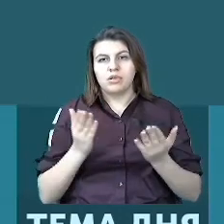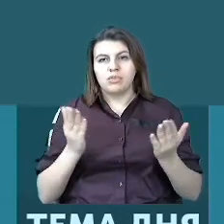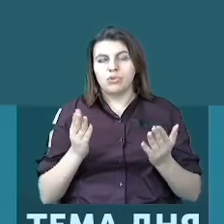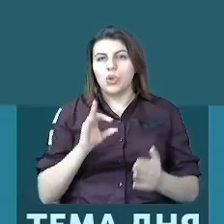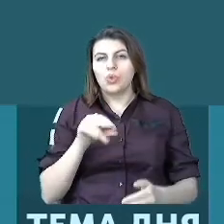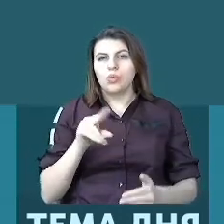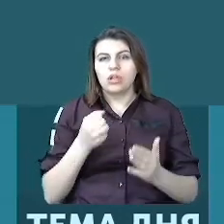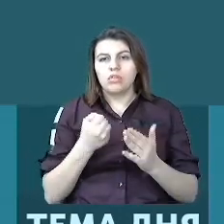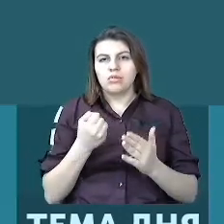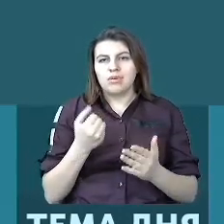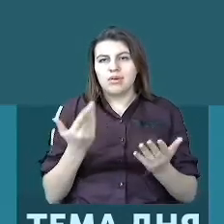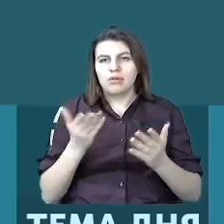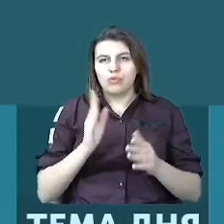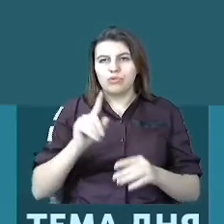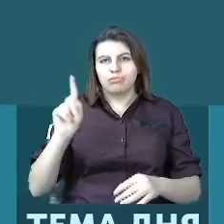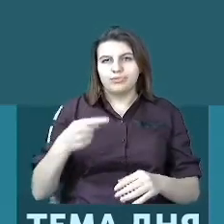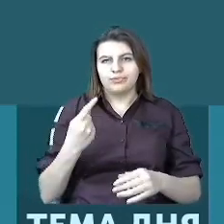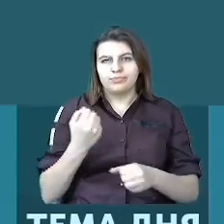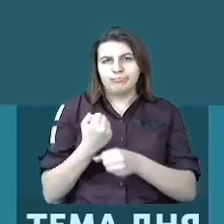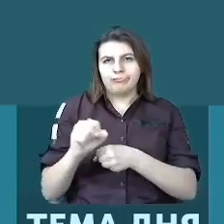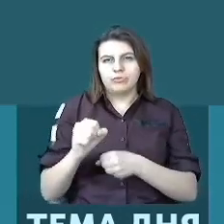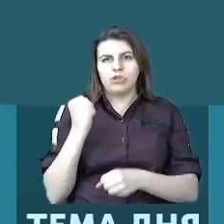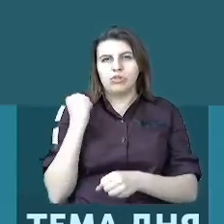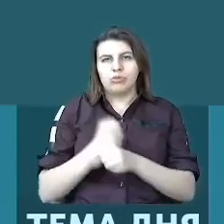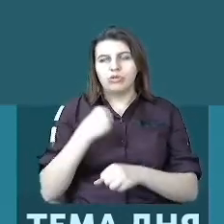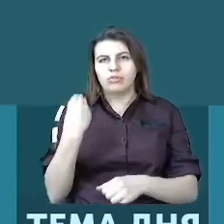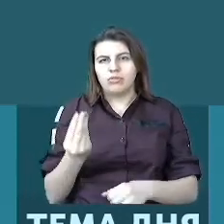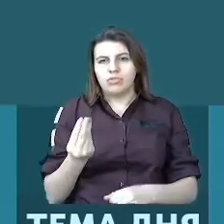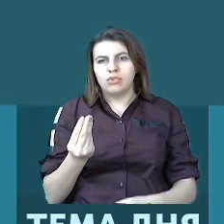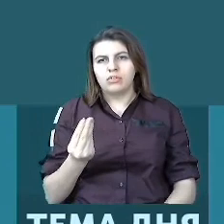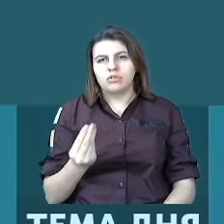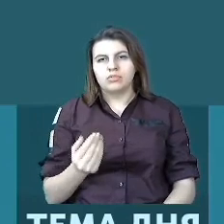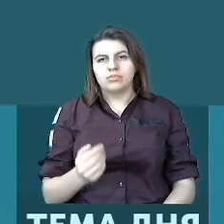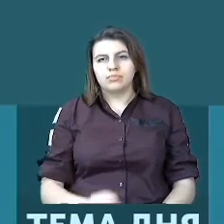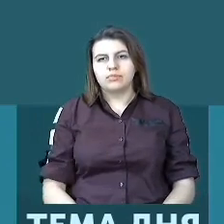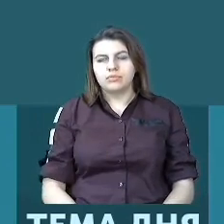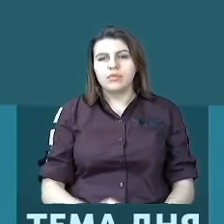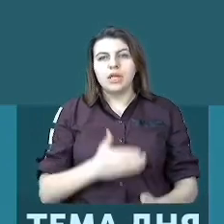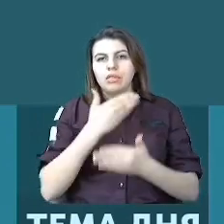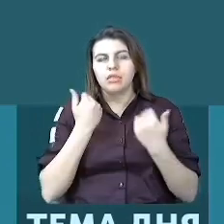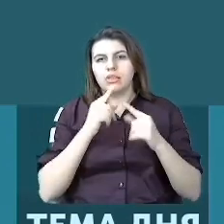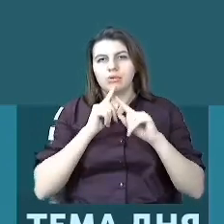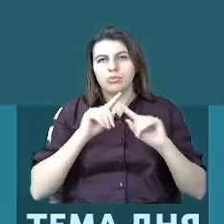примушувати роботодавець. Це по-перше. По-друге, у нього не буде колективного захисту,